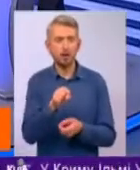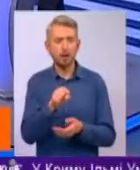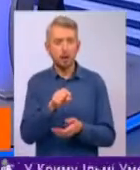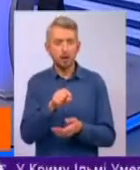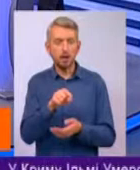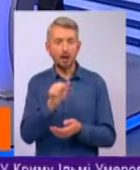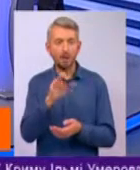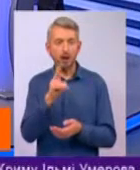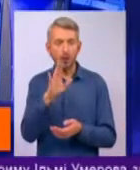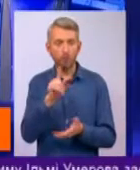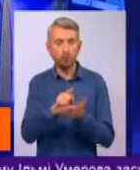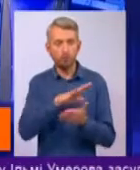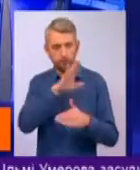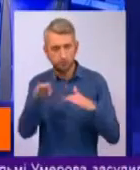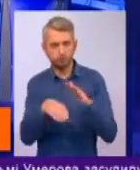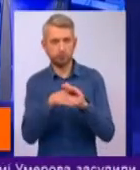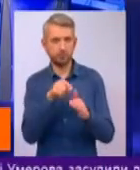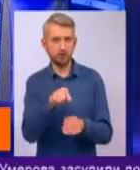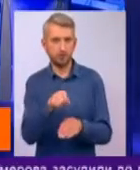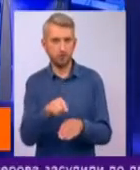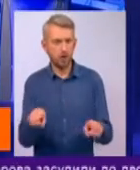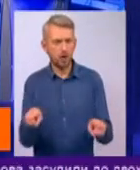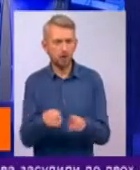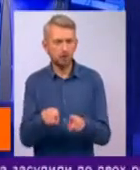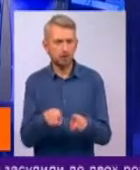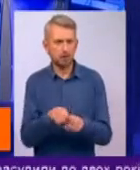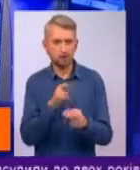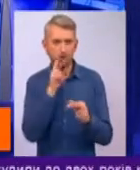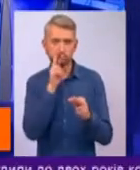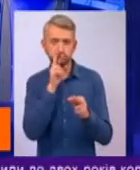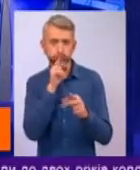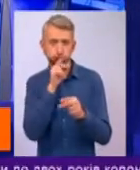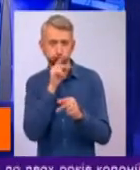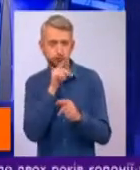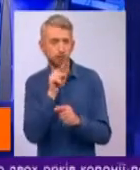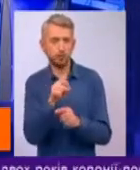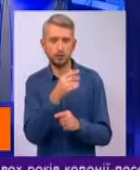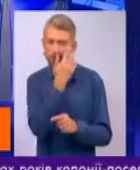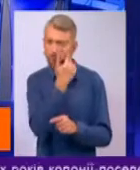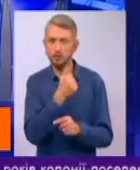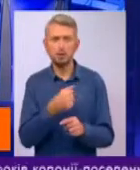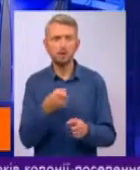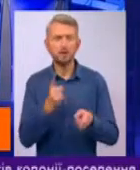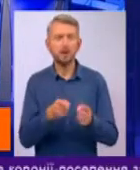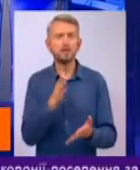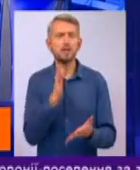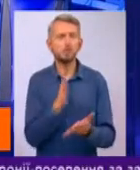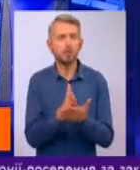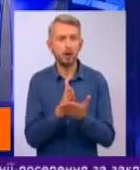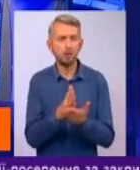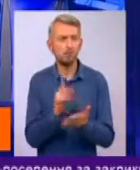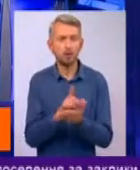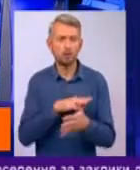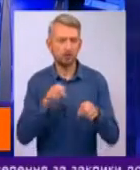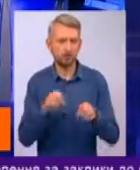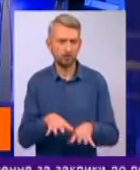Аваков підпорядкований. От навіть такі, знаєте, організаційні прорахунки, вони насправді мають абсолютно однозначно бути